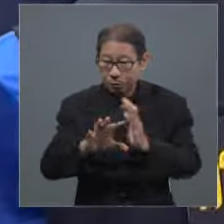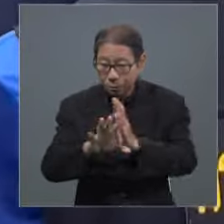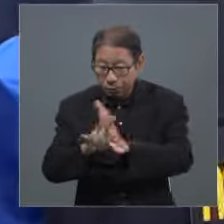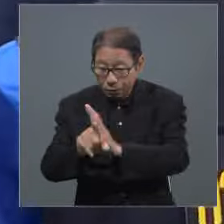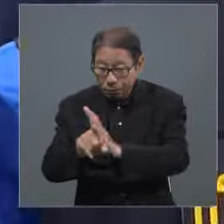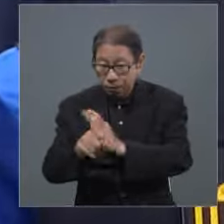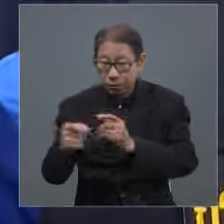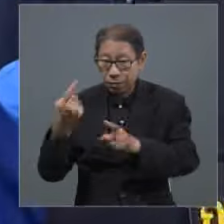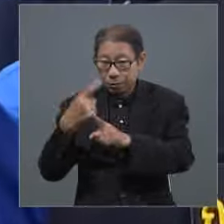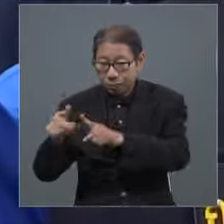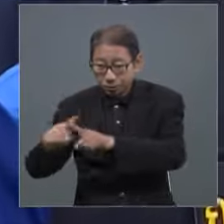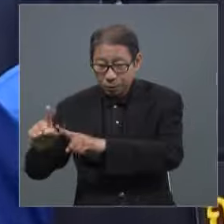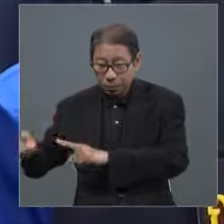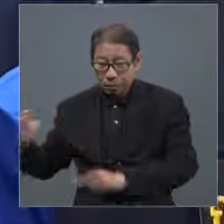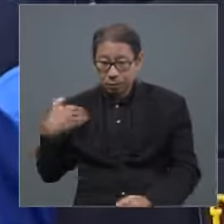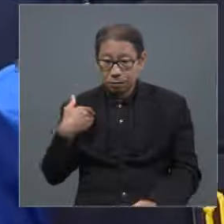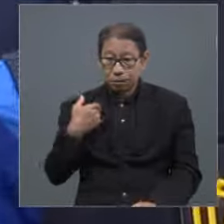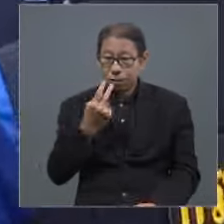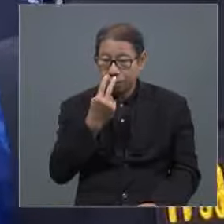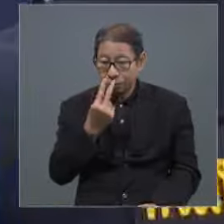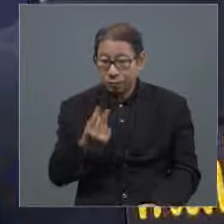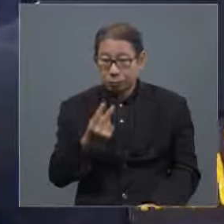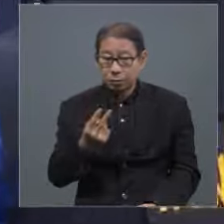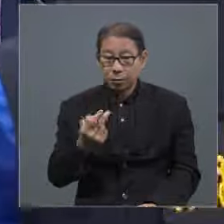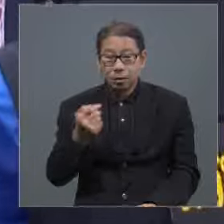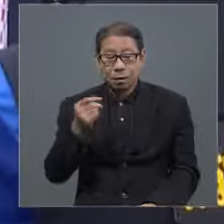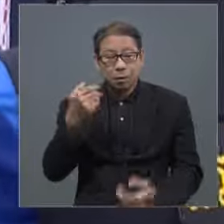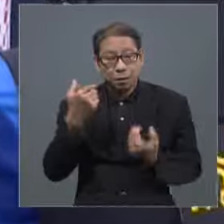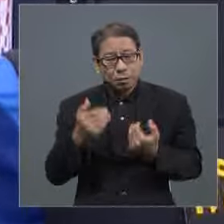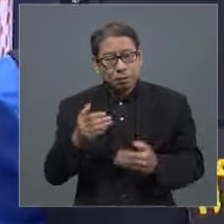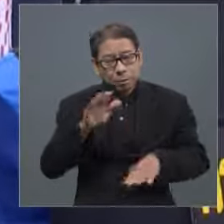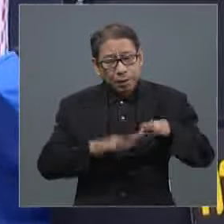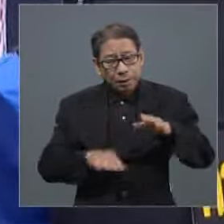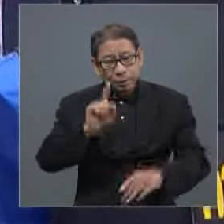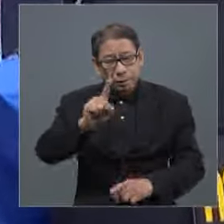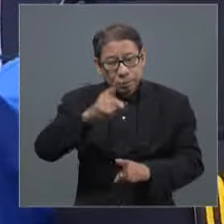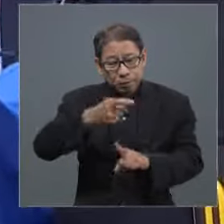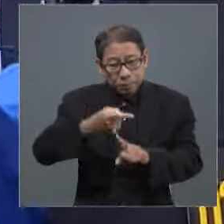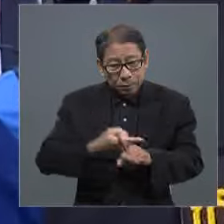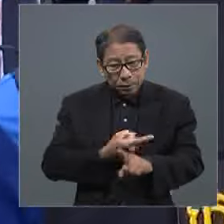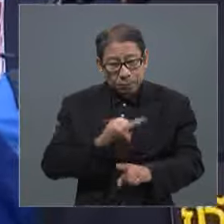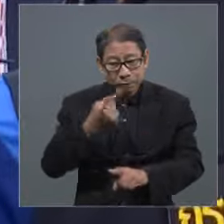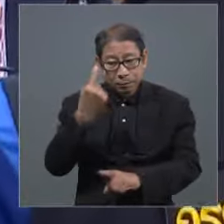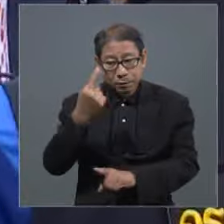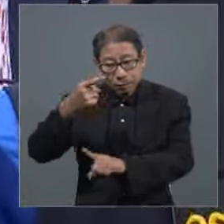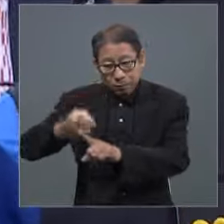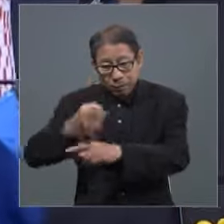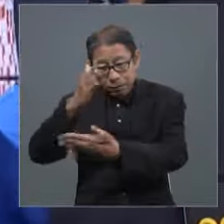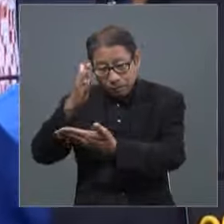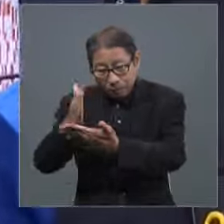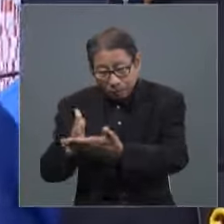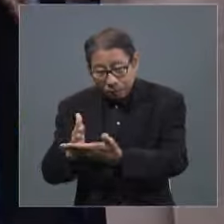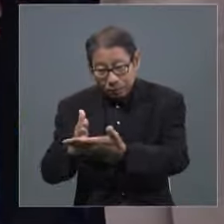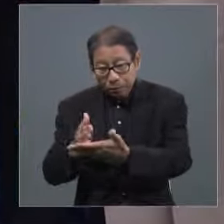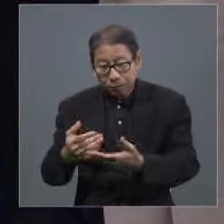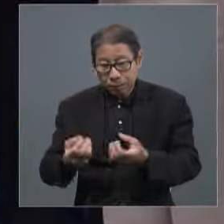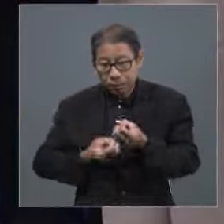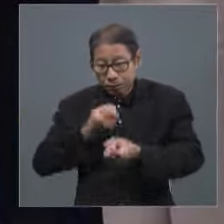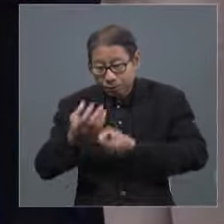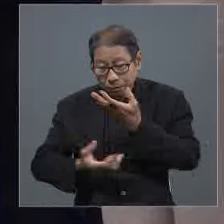F1 ก็จะเป็นคนฝันว่าตกลงเอาตรงไหนซึ่งคาดว่าอีกประมาณ1เดือนถึง1เดือนครึ่งจะมีความชัดเจนออกมาลองฟังเสียงท่านนายก